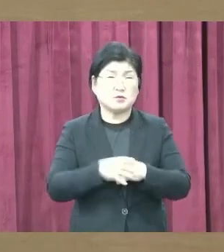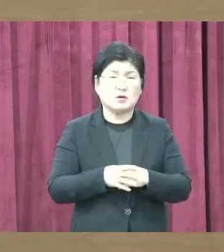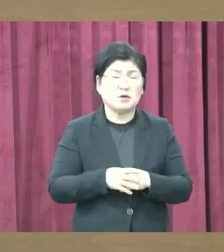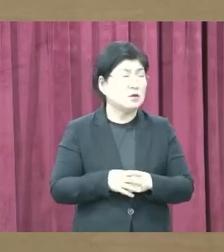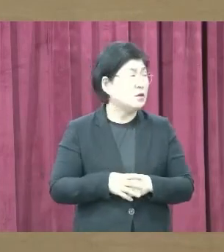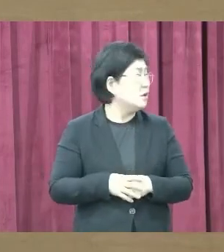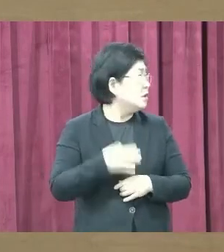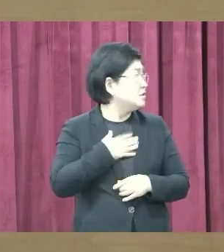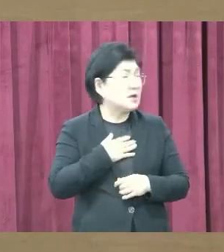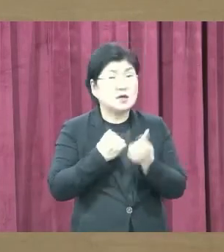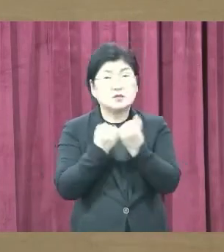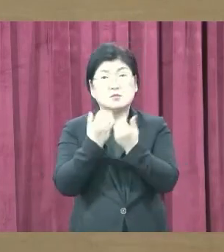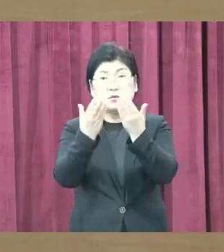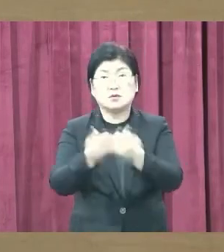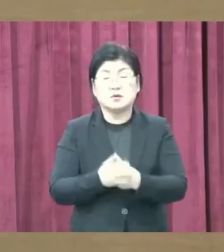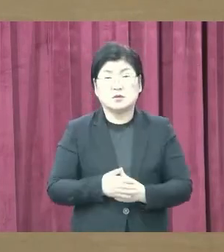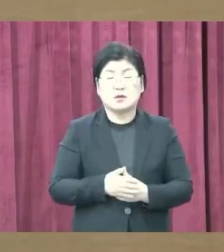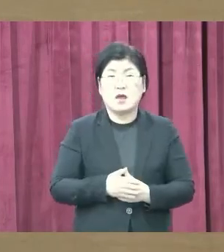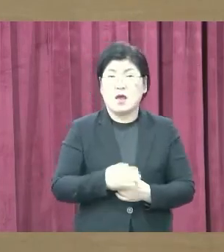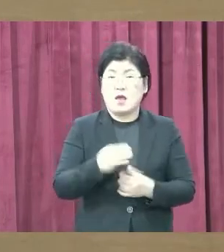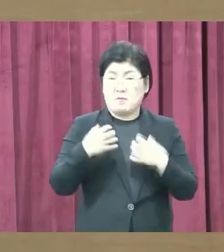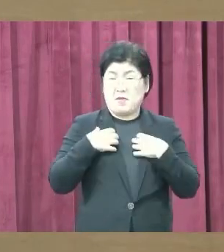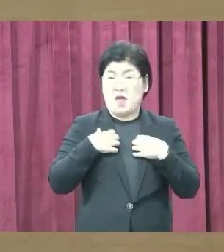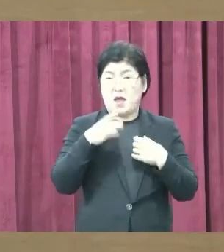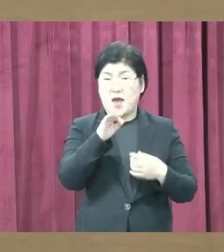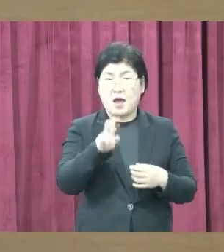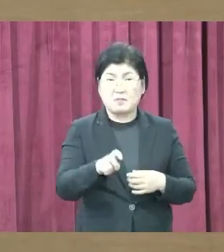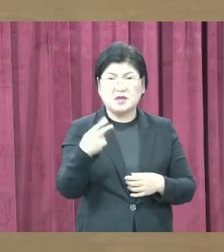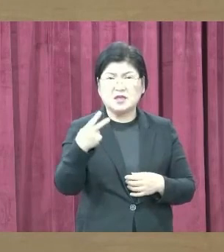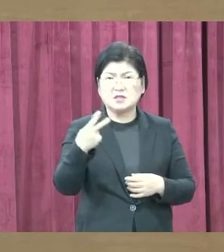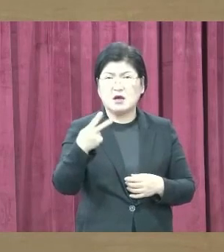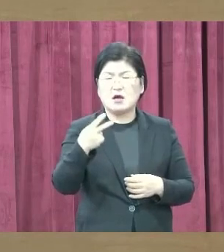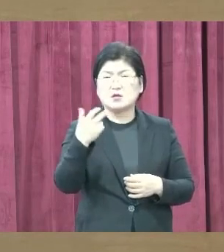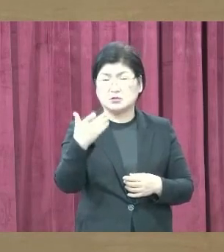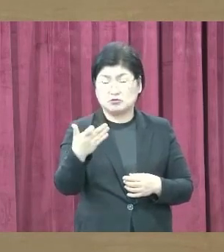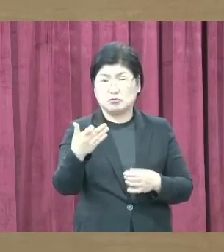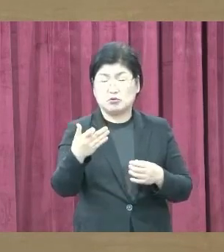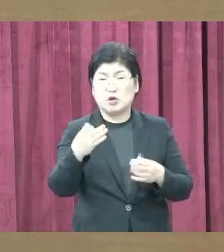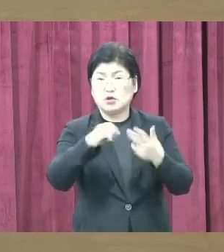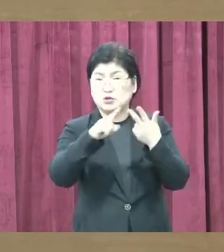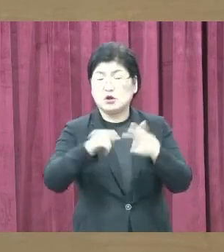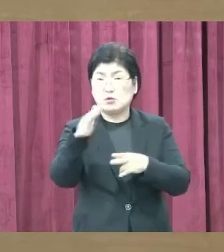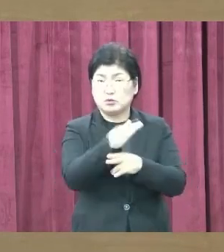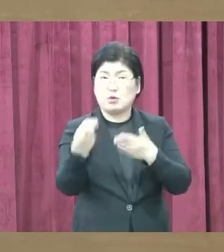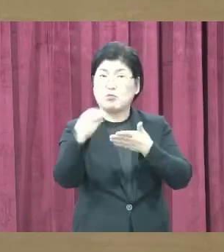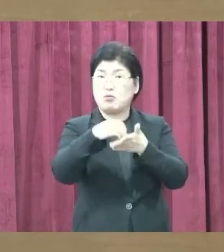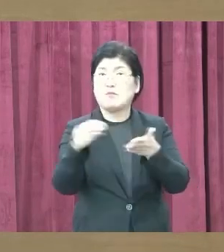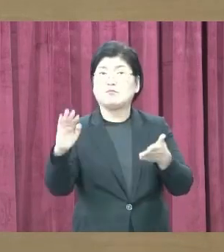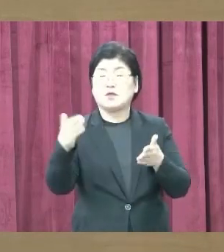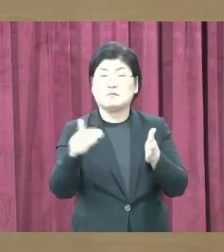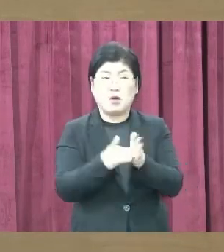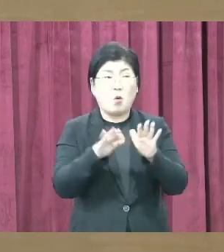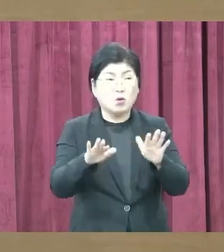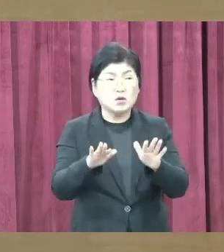를 드리도록 하겠습니다. 네. 그 폐암 검진 같은 경우에는 19년 7월부터 포함된 암 검진입니다. 그래서 저희